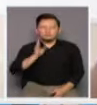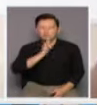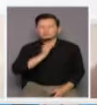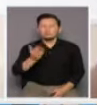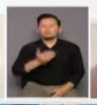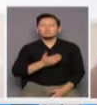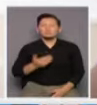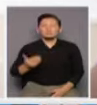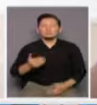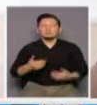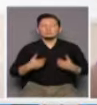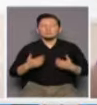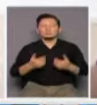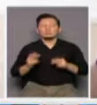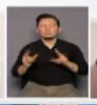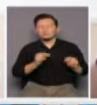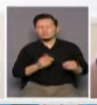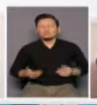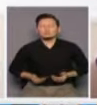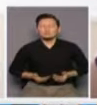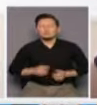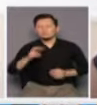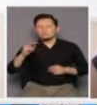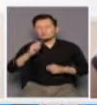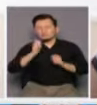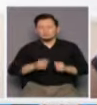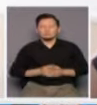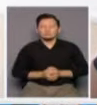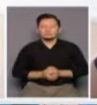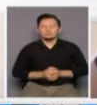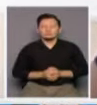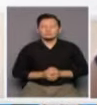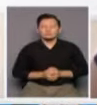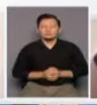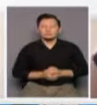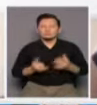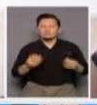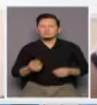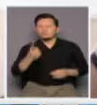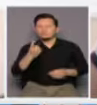сіздерге. Берекелі ғұмыр берсін алла. Енді осы жүзге келген